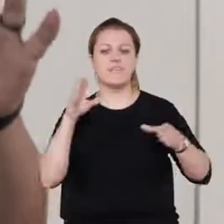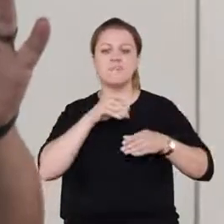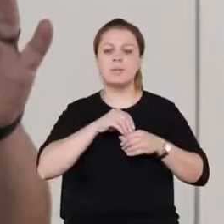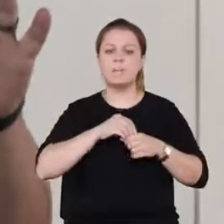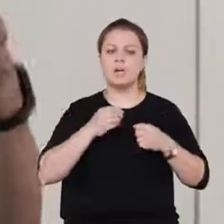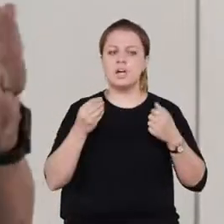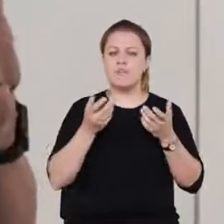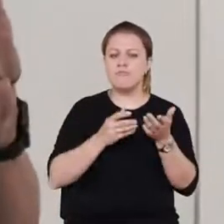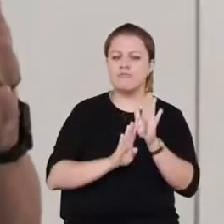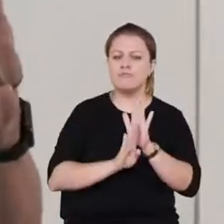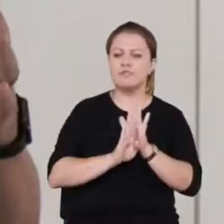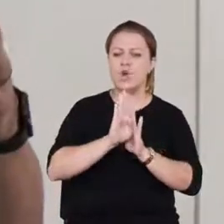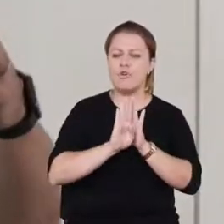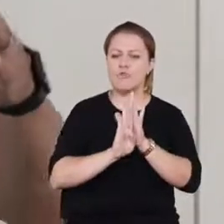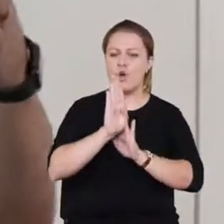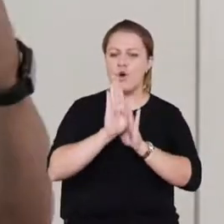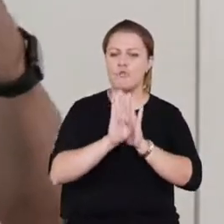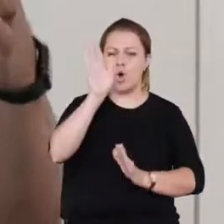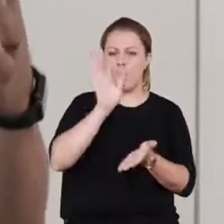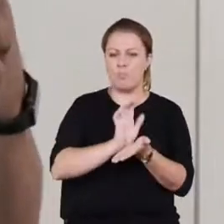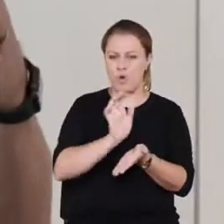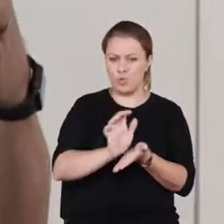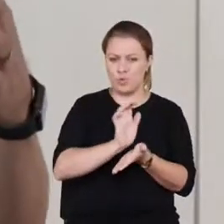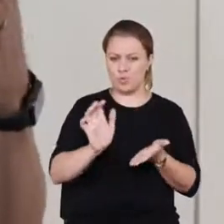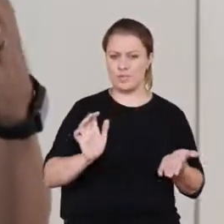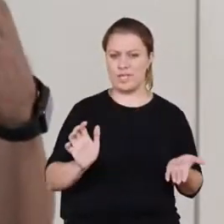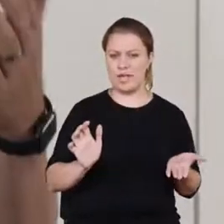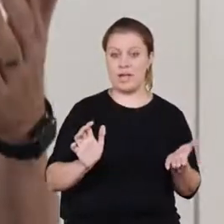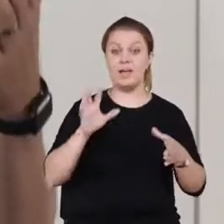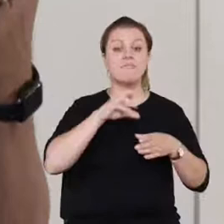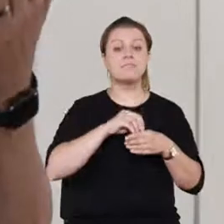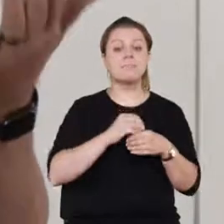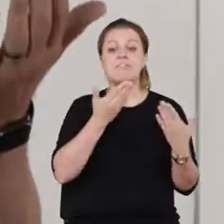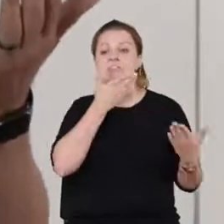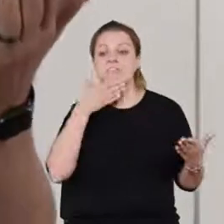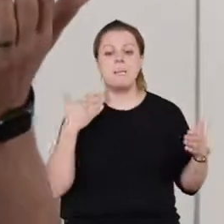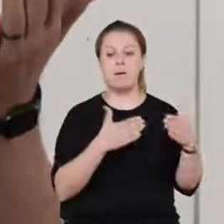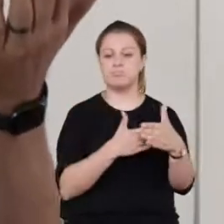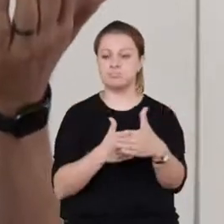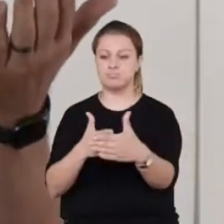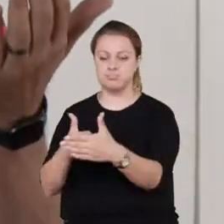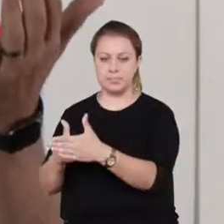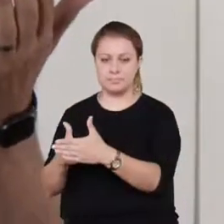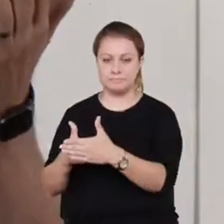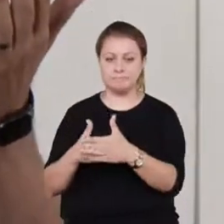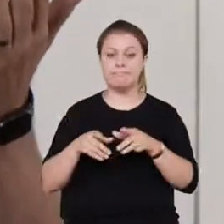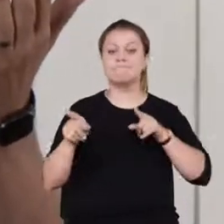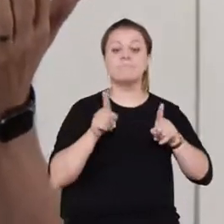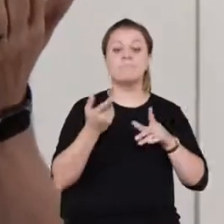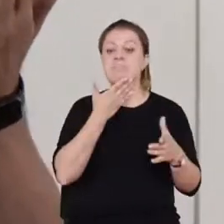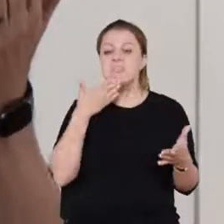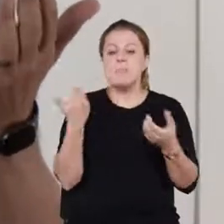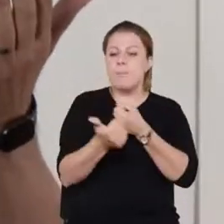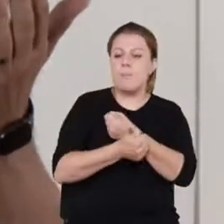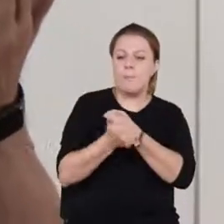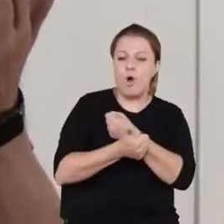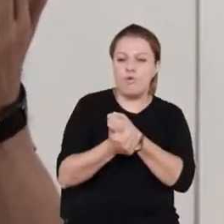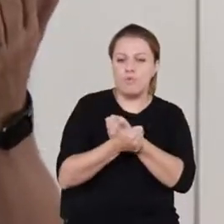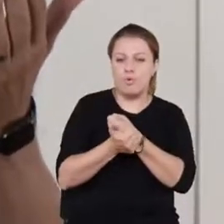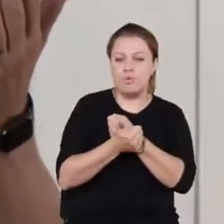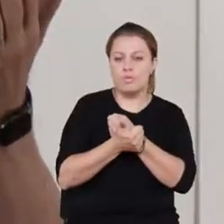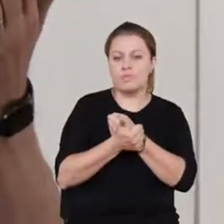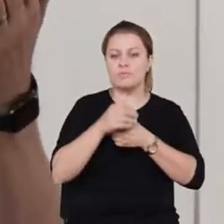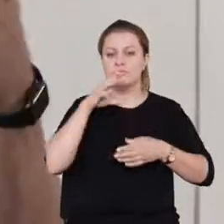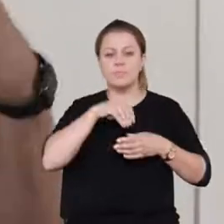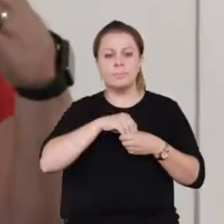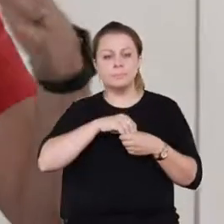wzrostu produkcji, produktywności. Tak? A zatem nie ma już żadnego powodu, nie ma już żadnego powodu, żeby większa część